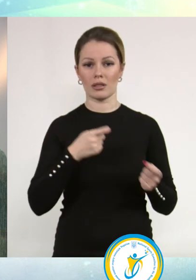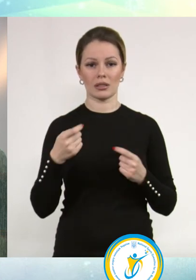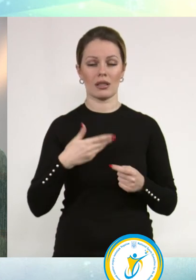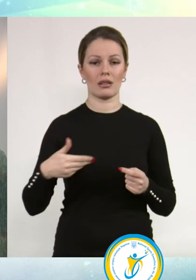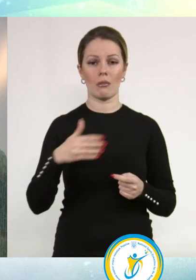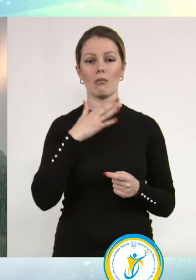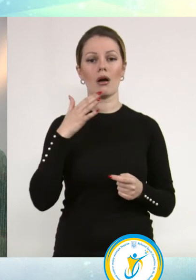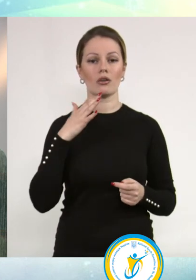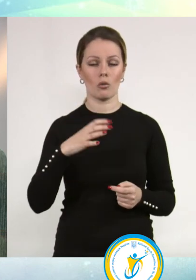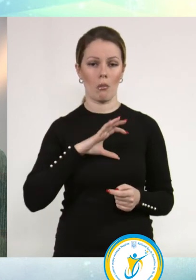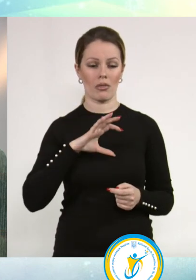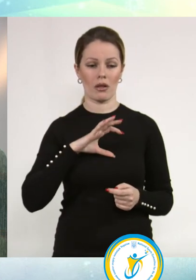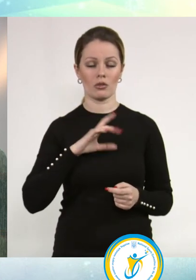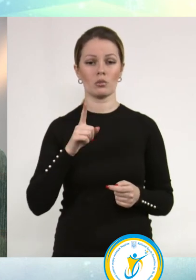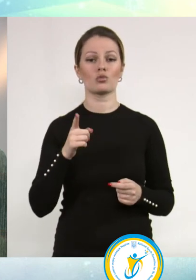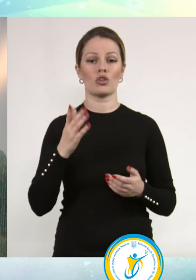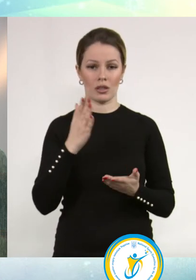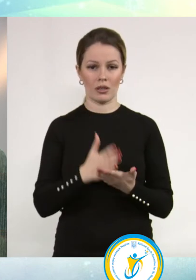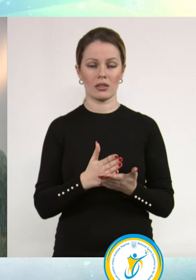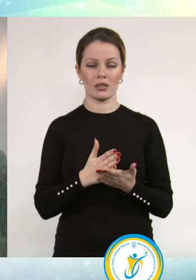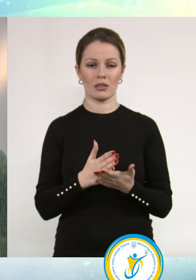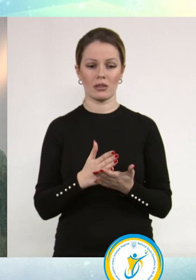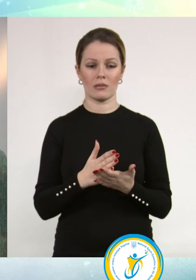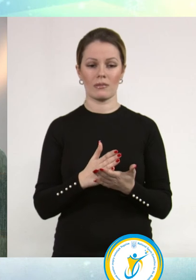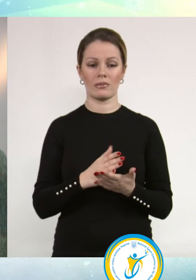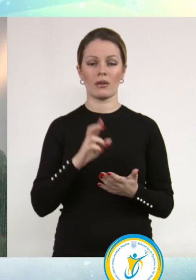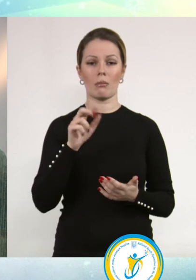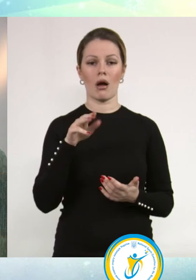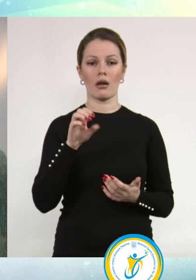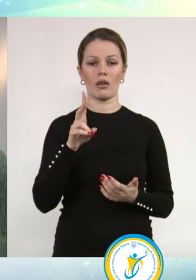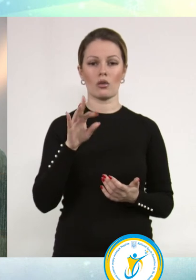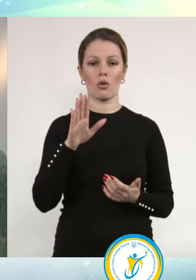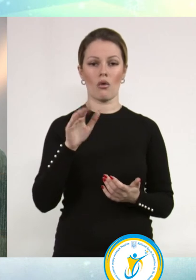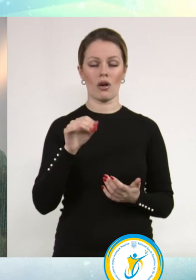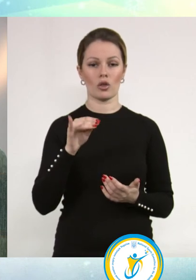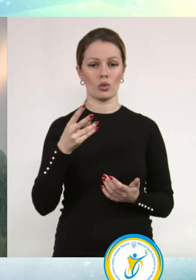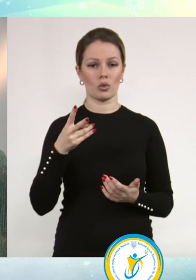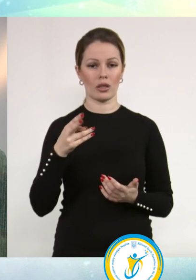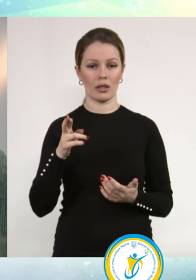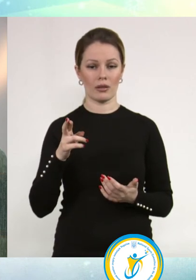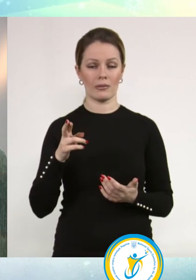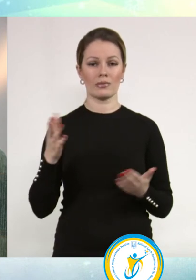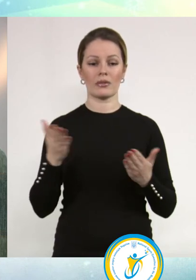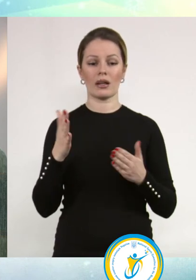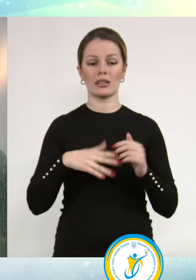принесе він нам багато медалей. Тому що є Юлія Батінкова, яка